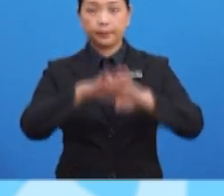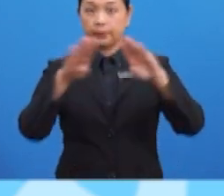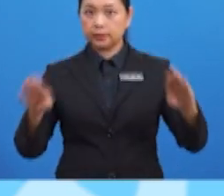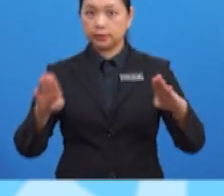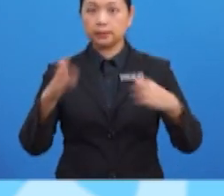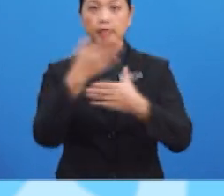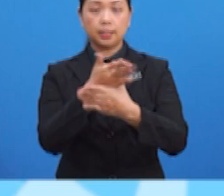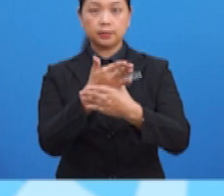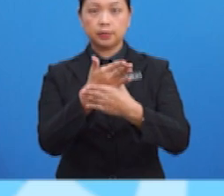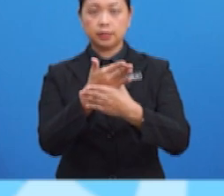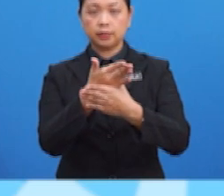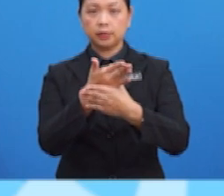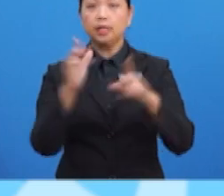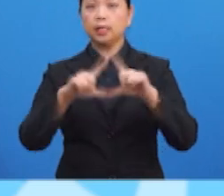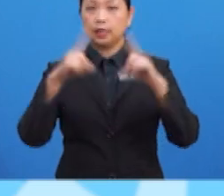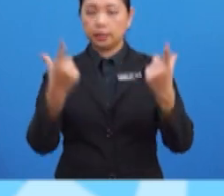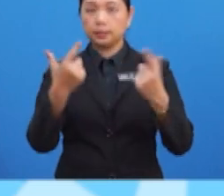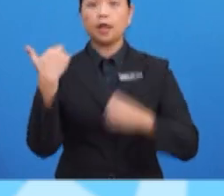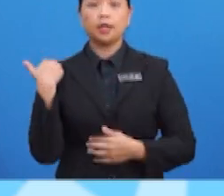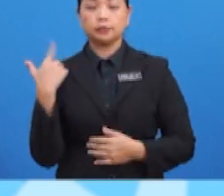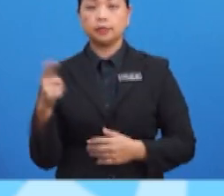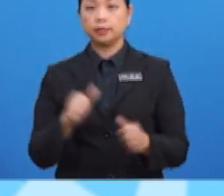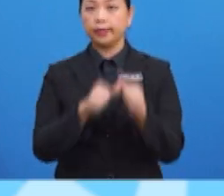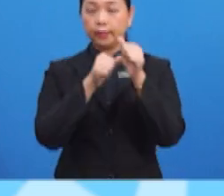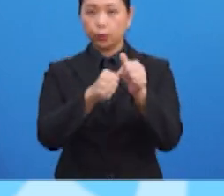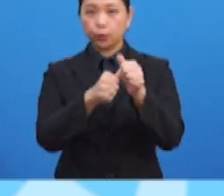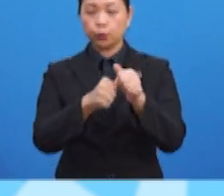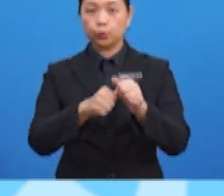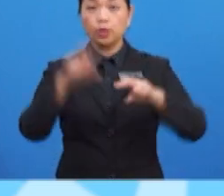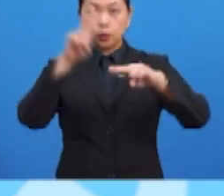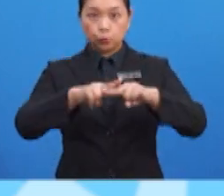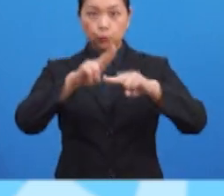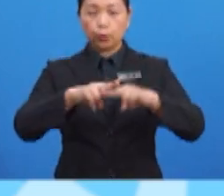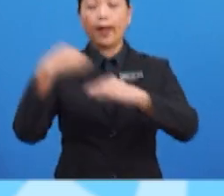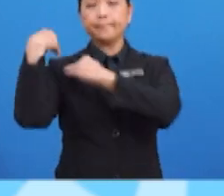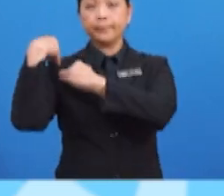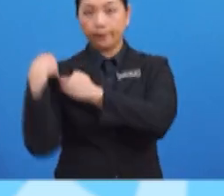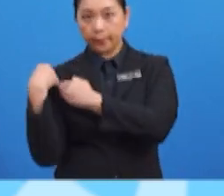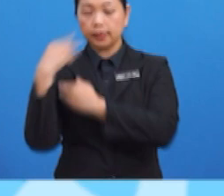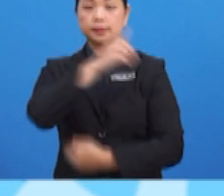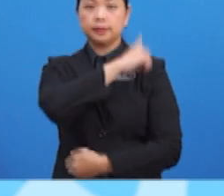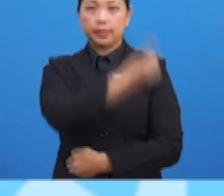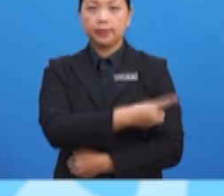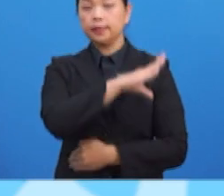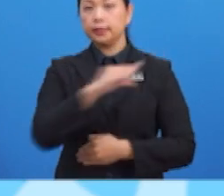kelas tuas adalah berdasarkan kedudukan beban, daya dan